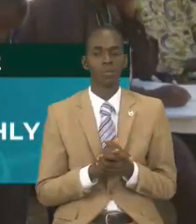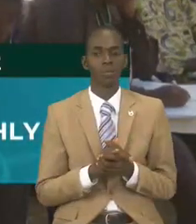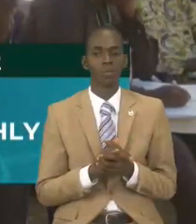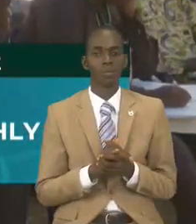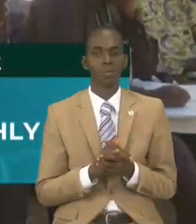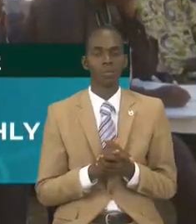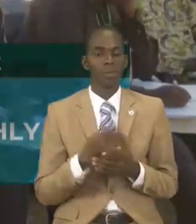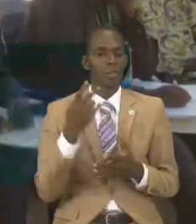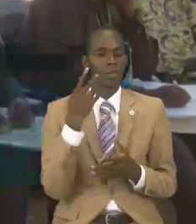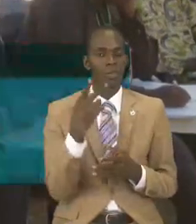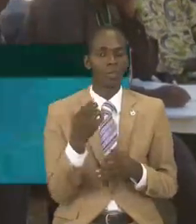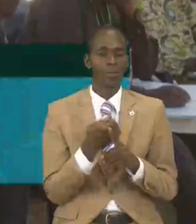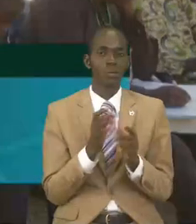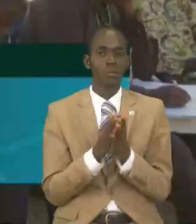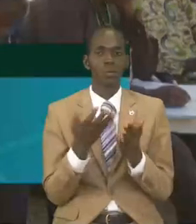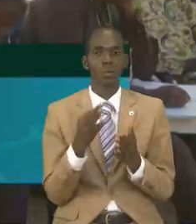Voyons Galates